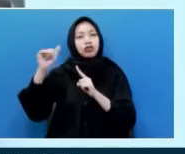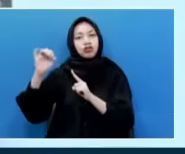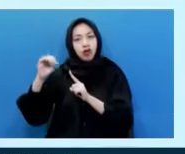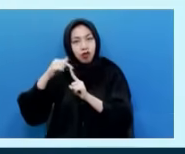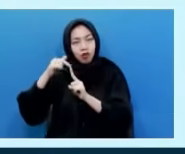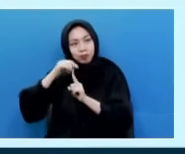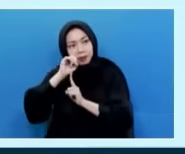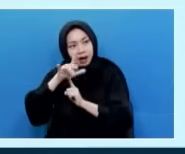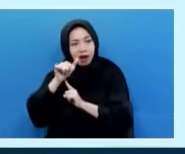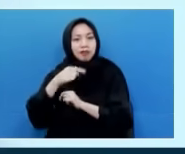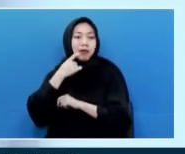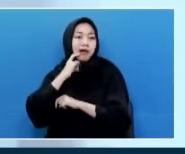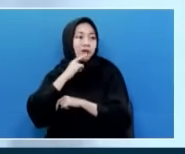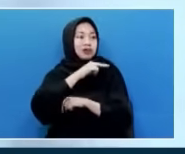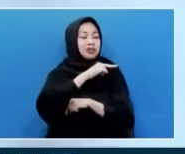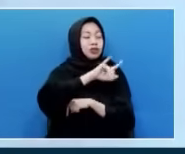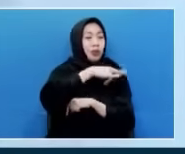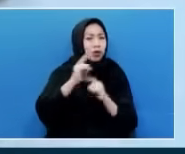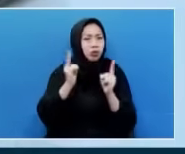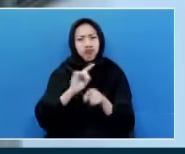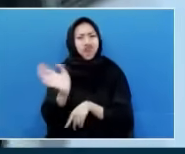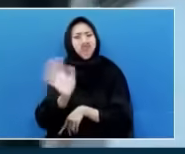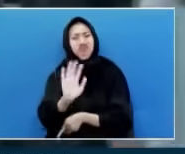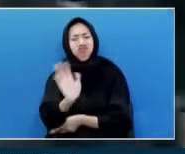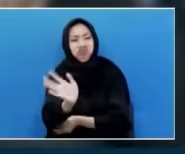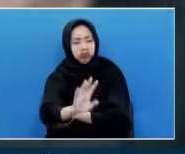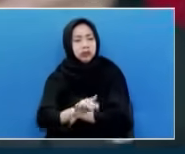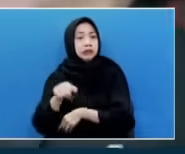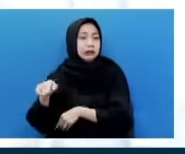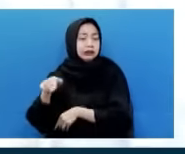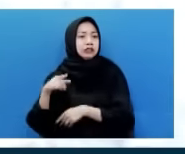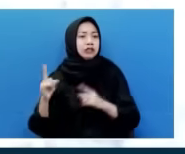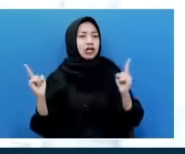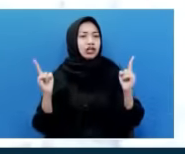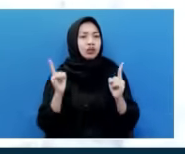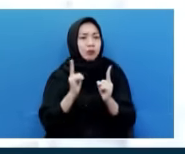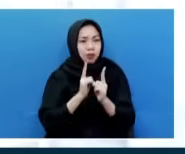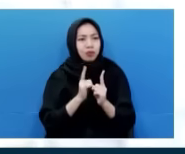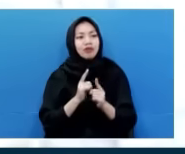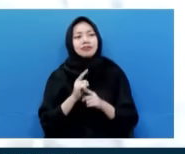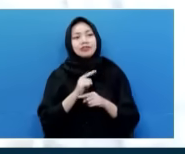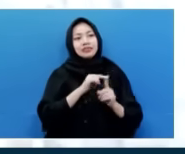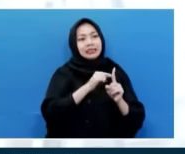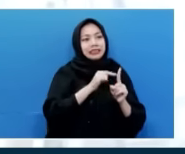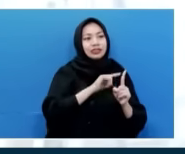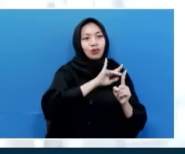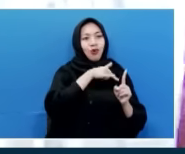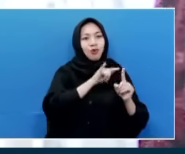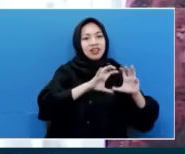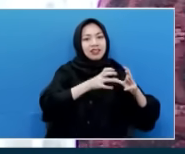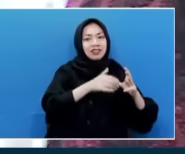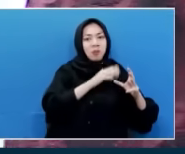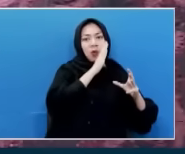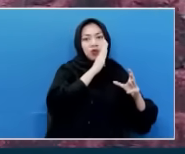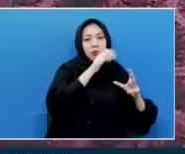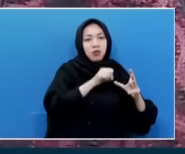pertemuan Jokowi dengan Mega hasto bahkan berasumsi isu pertemuan sengaja dikeluarkan pihak Jokowi Karena pada intinya